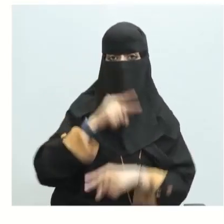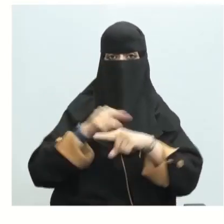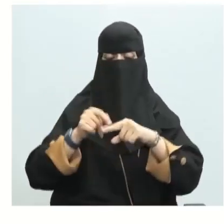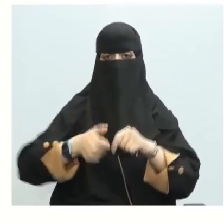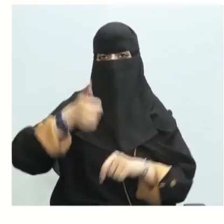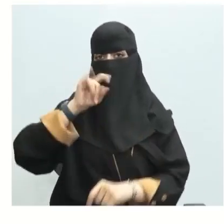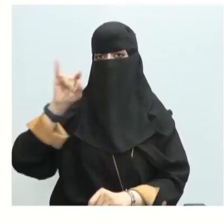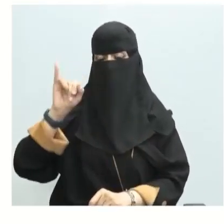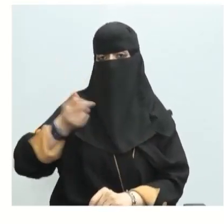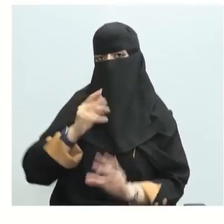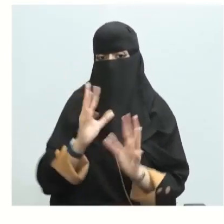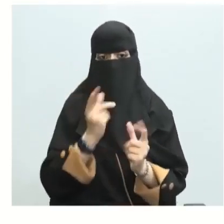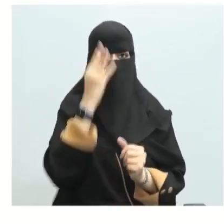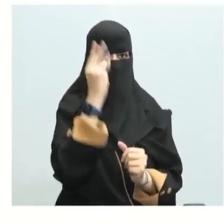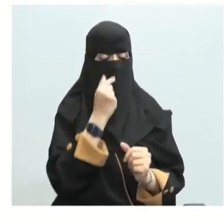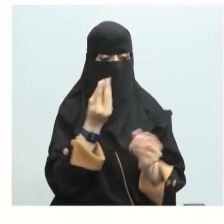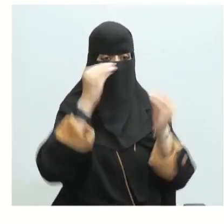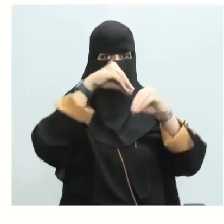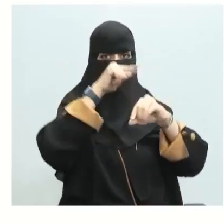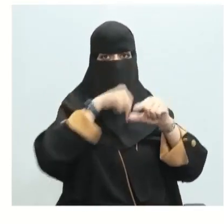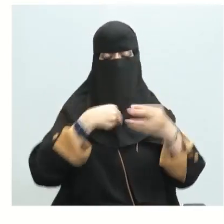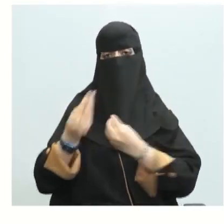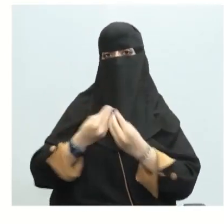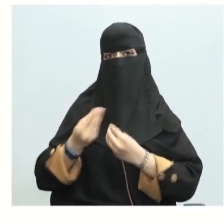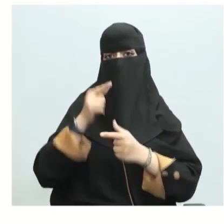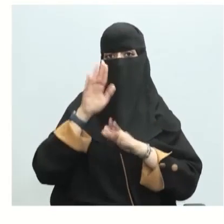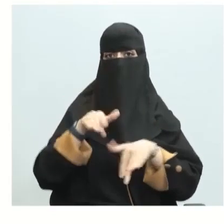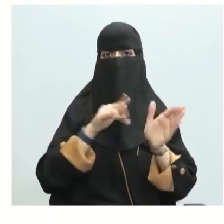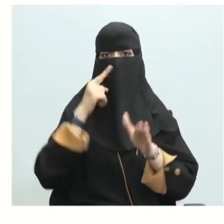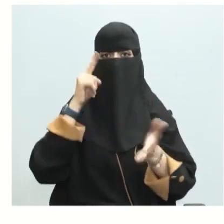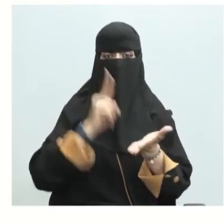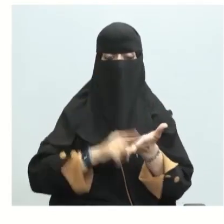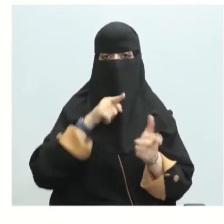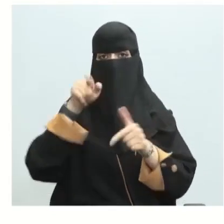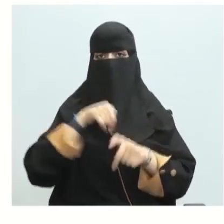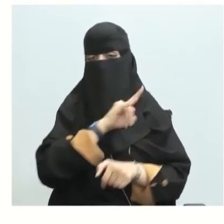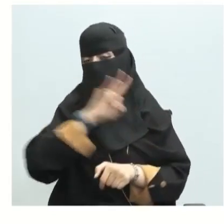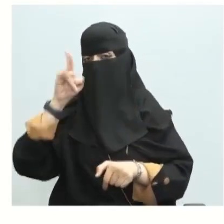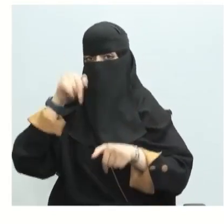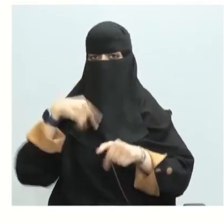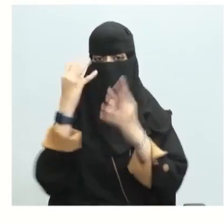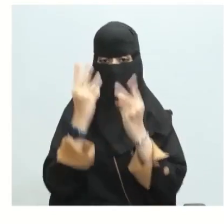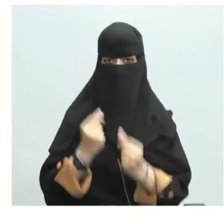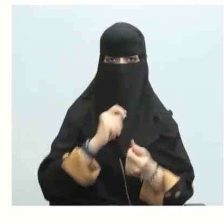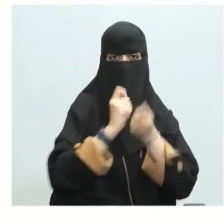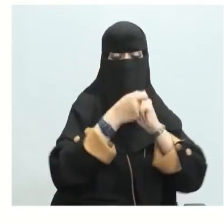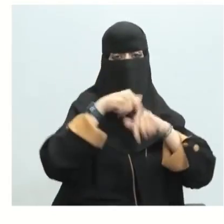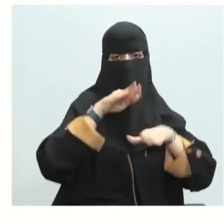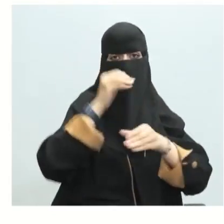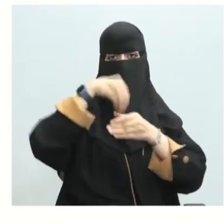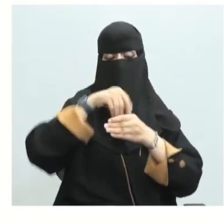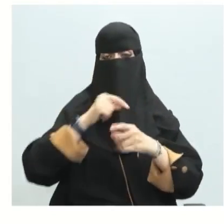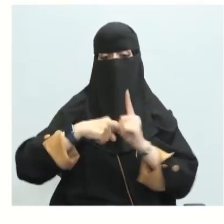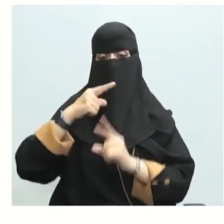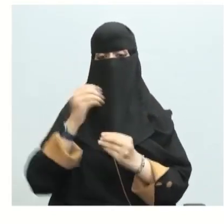درجه الحراره التي احتوت هذا التفاعل اذا سيكون هنا استحاله في حساب التغير في المحتوى